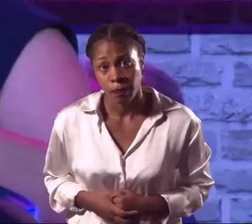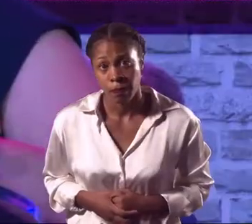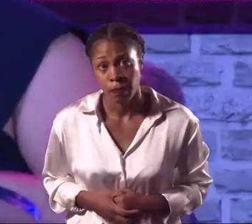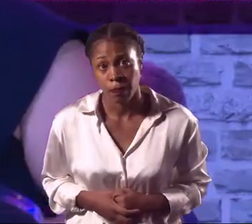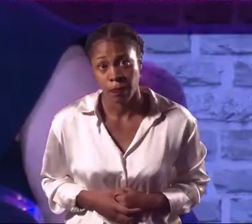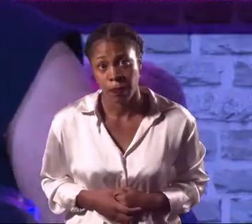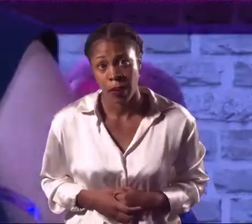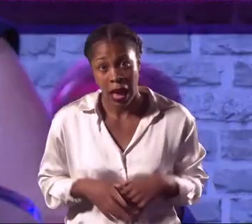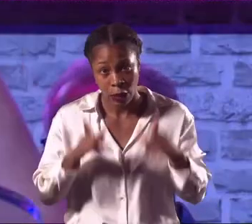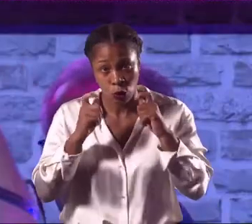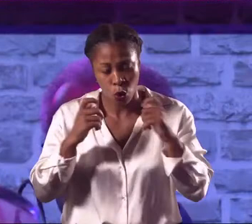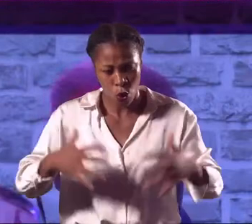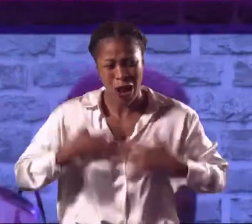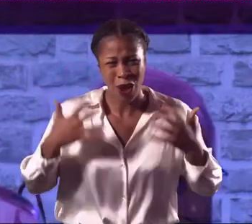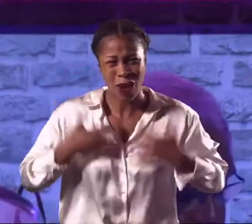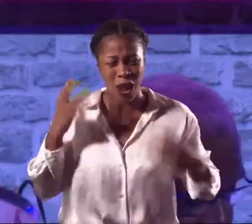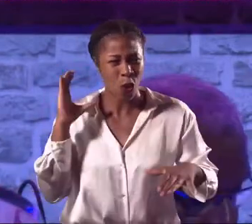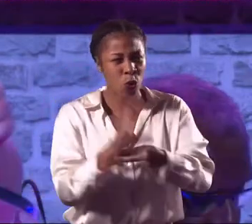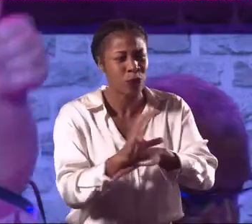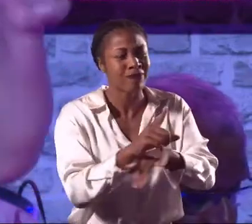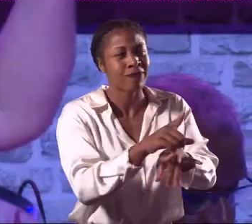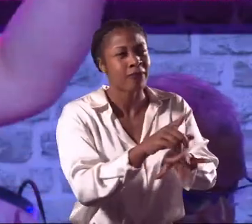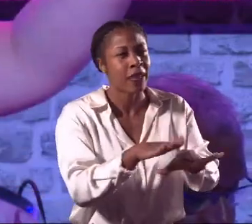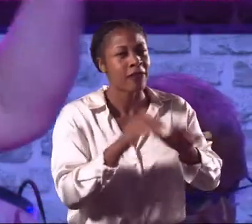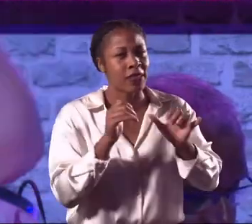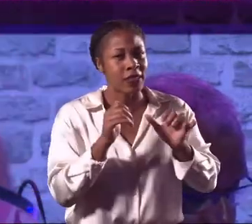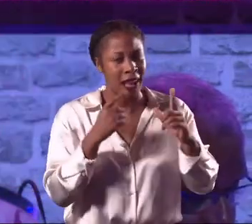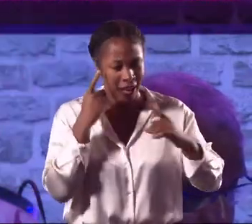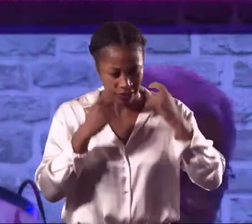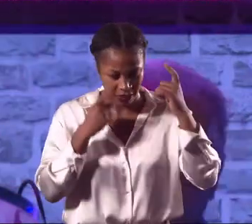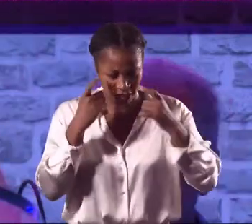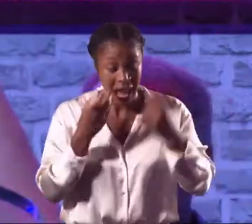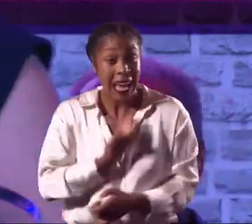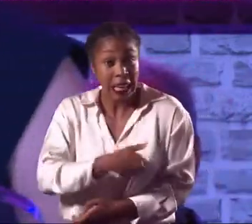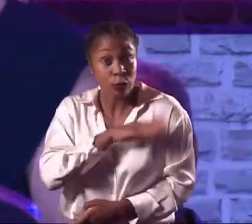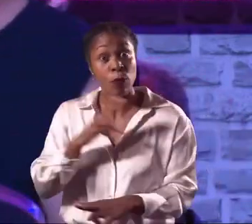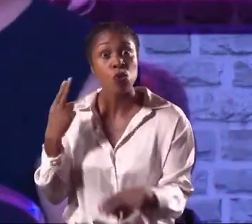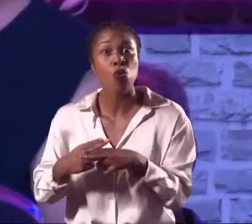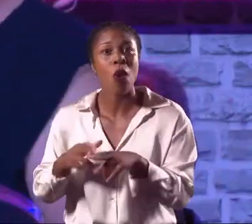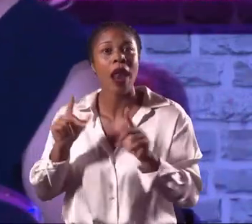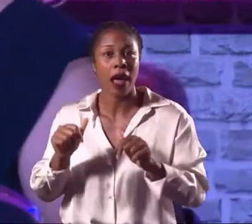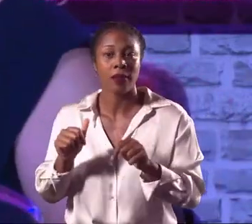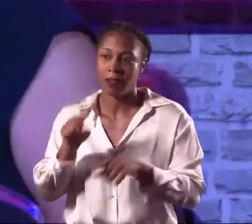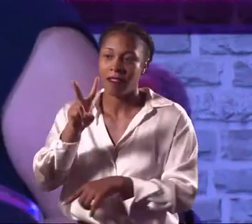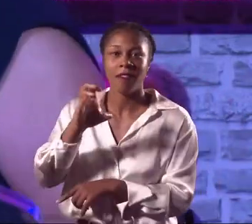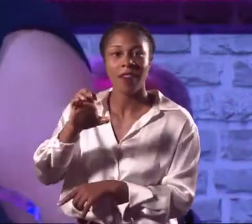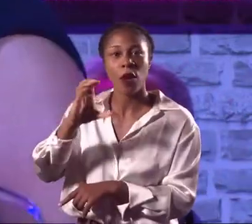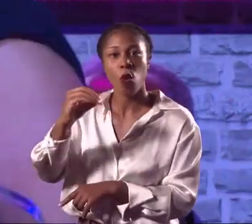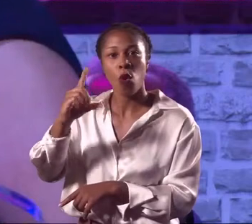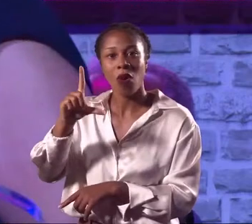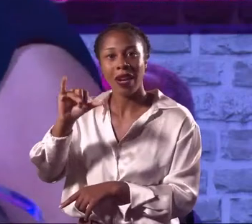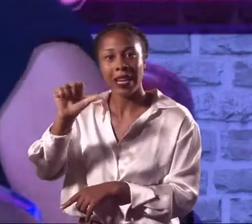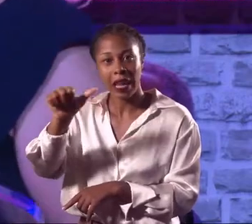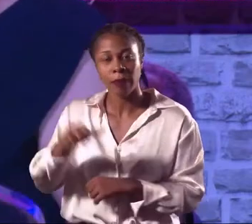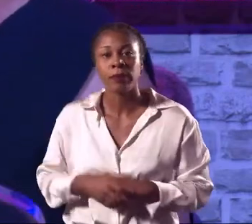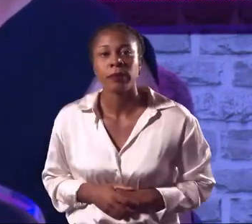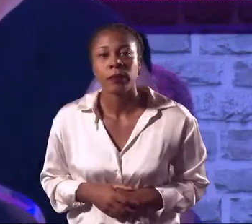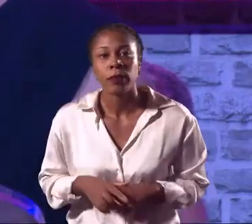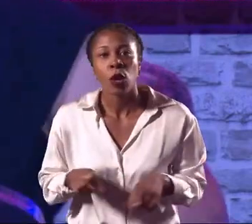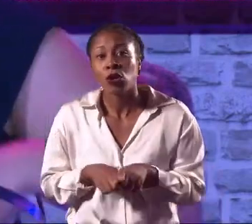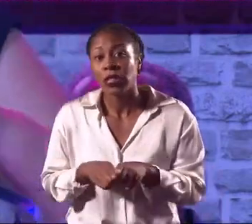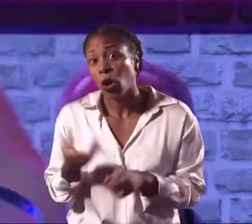ne vous trompez pas de colère. Parce que je disais, les responsables ont un nom, évidemment, c'est Veolia. Les responsables ont un nom